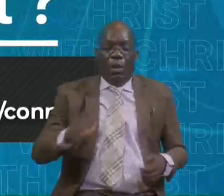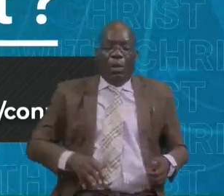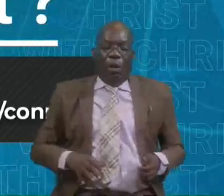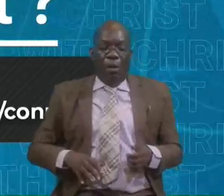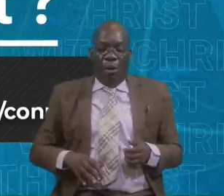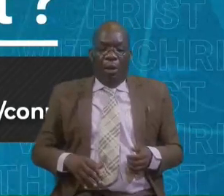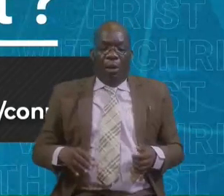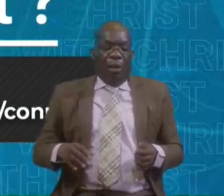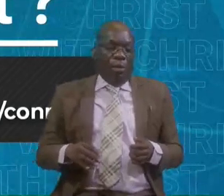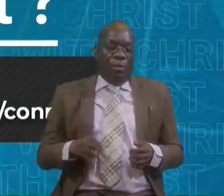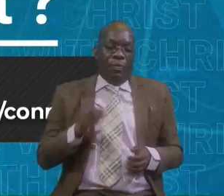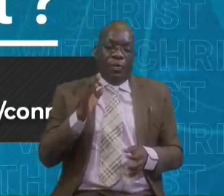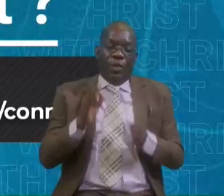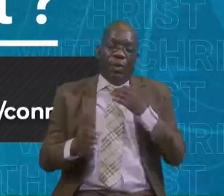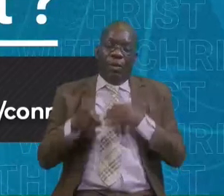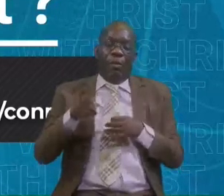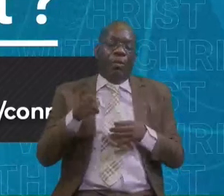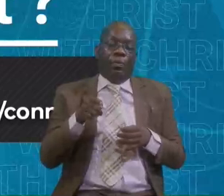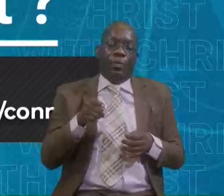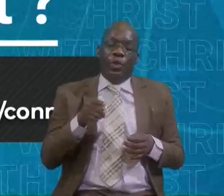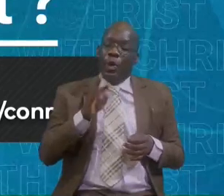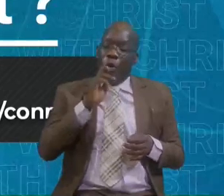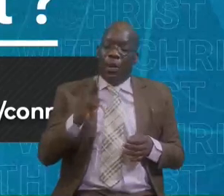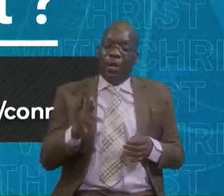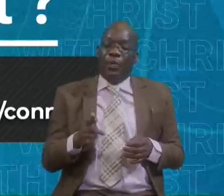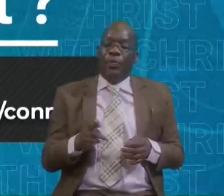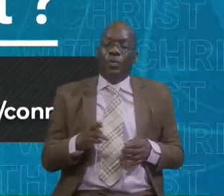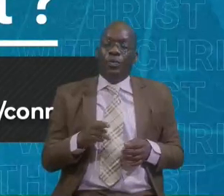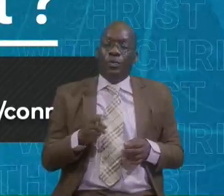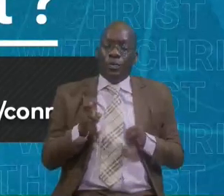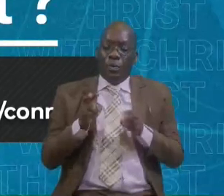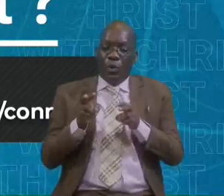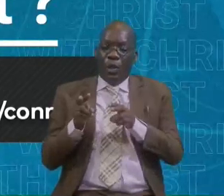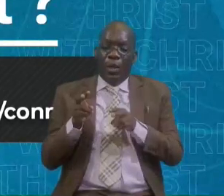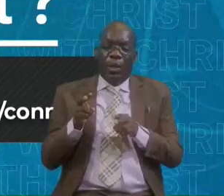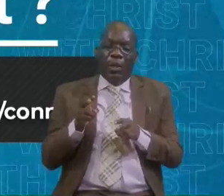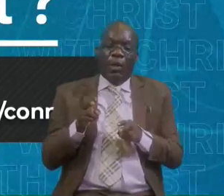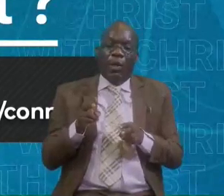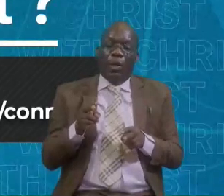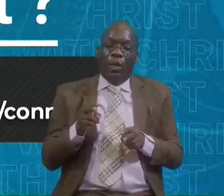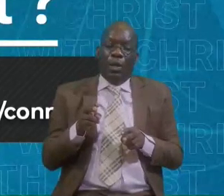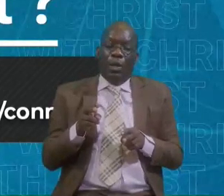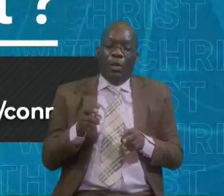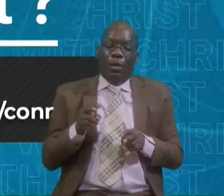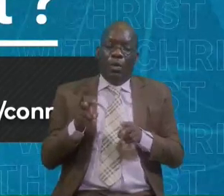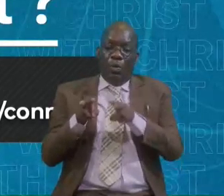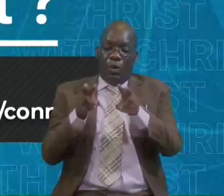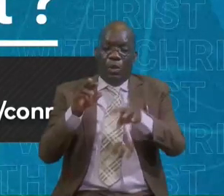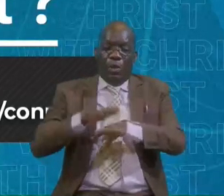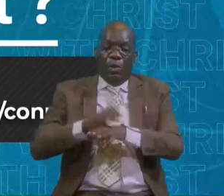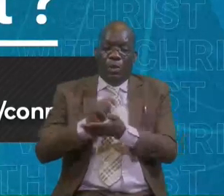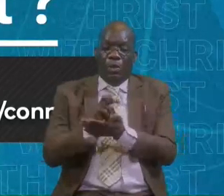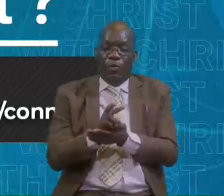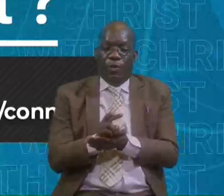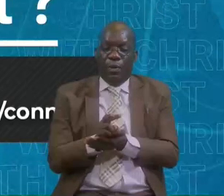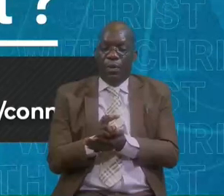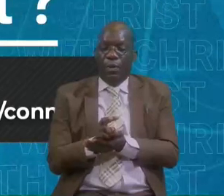Si vous nous écoutez à la radio ou à la télévision et vous avez donné votre vie à Christ,